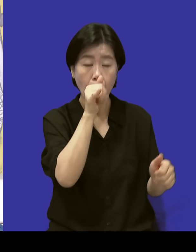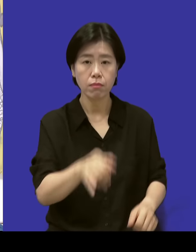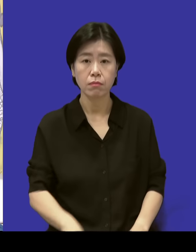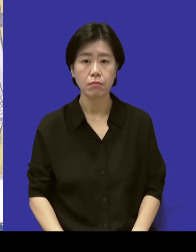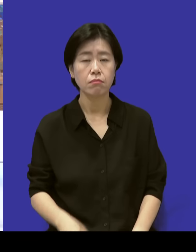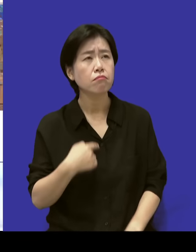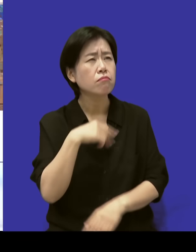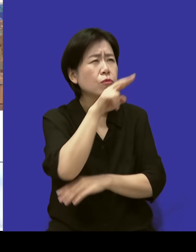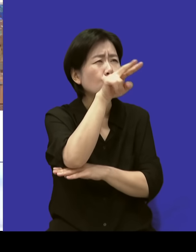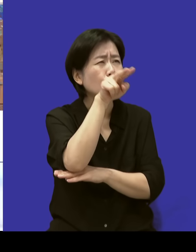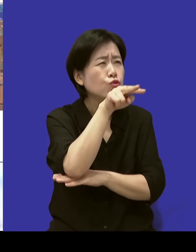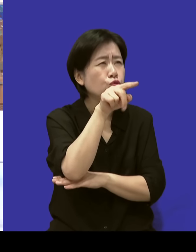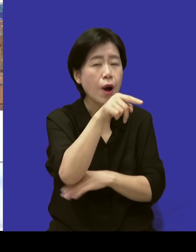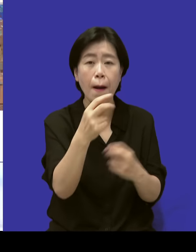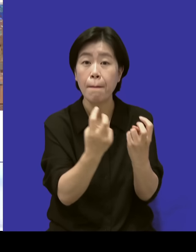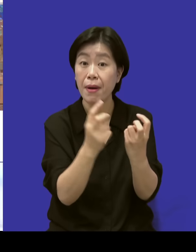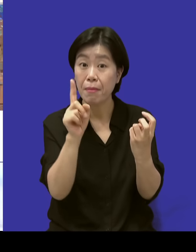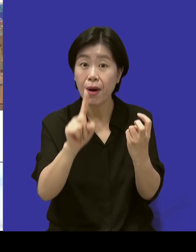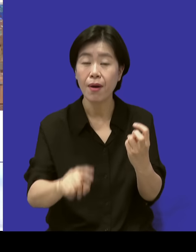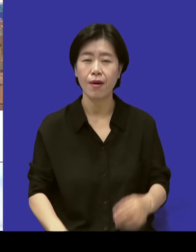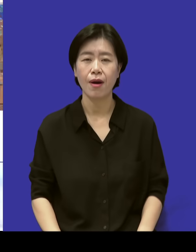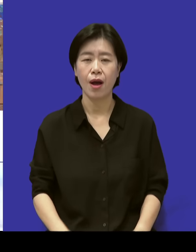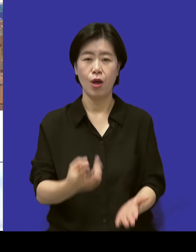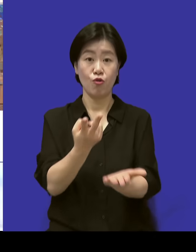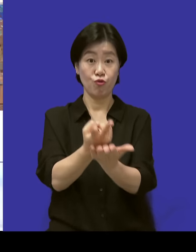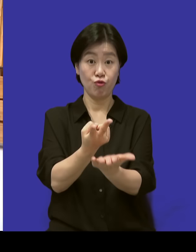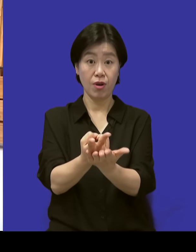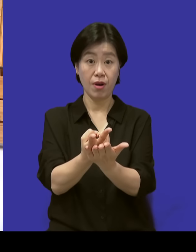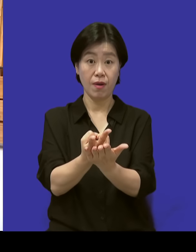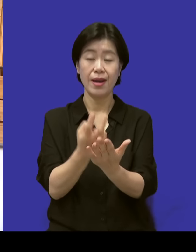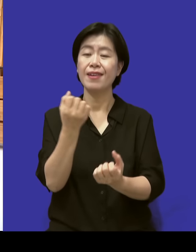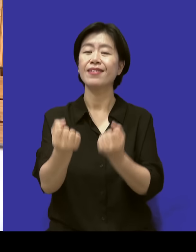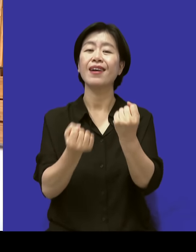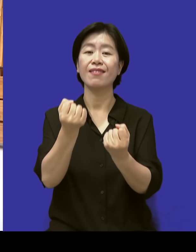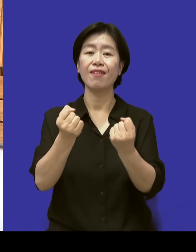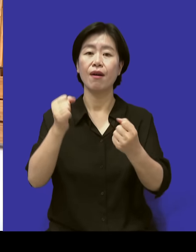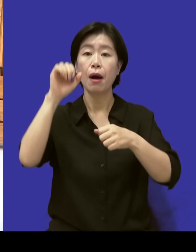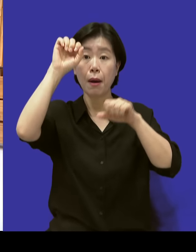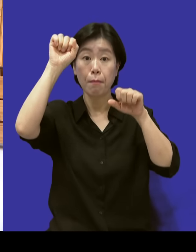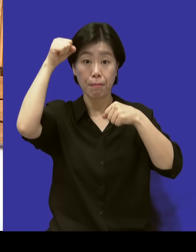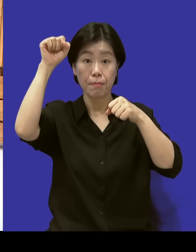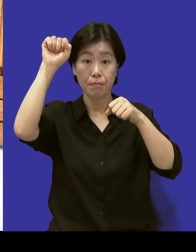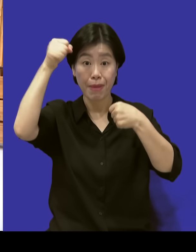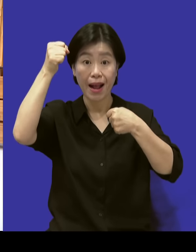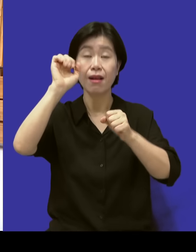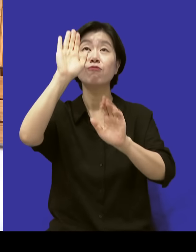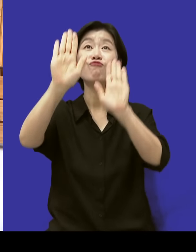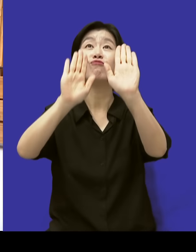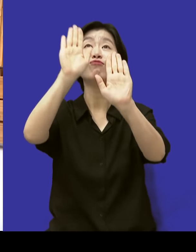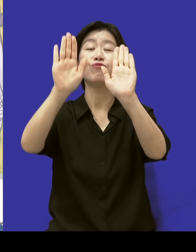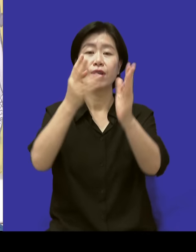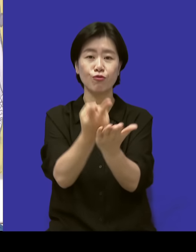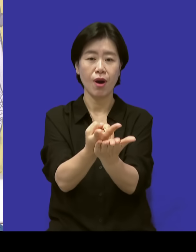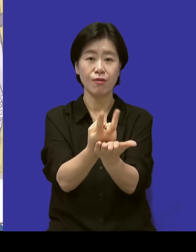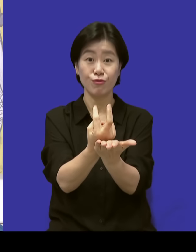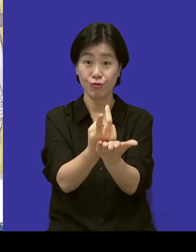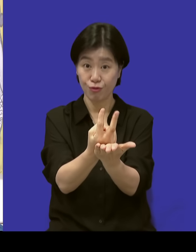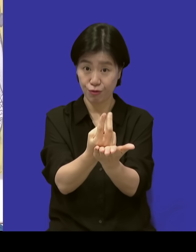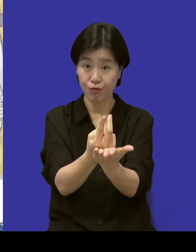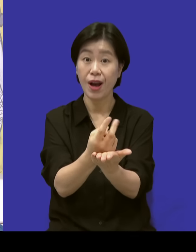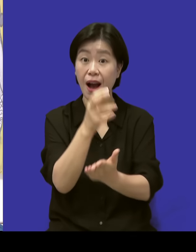하늘 자전거 타는 건데 아. 그거를 이제 하는데 하늘 자전거 네. 발로 네. 발로 예. 자기 전에